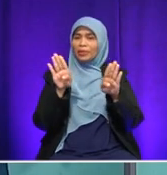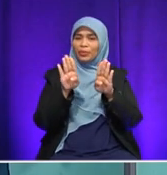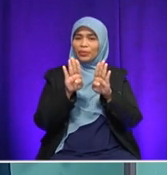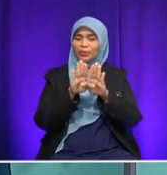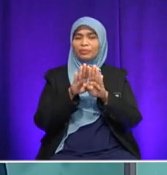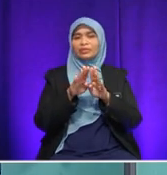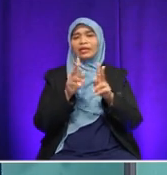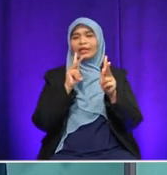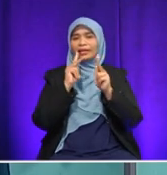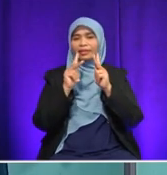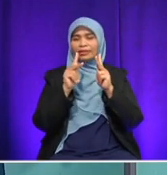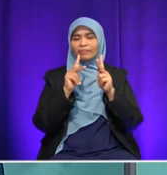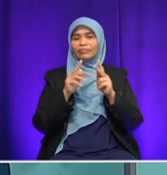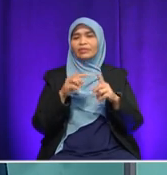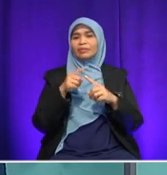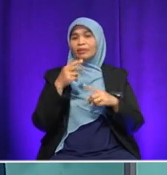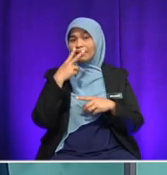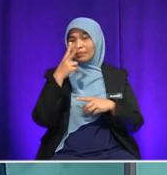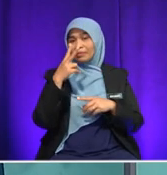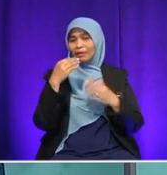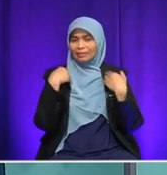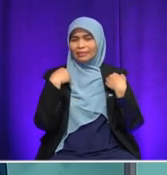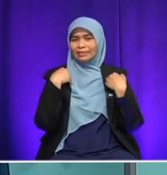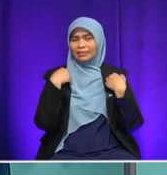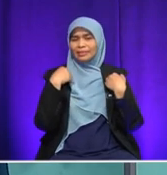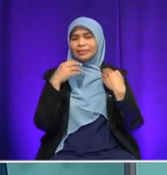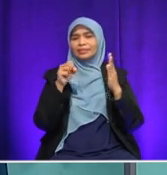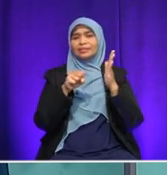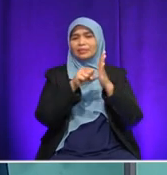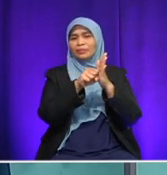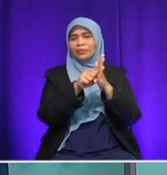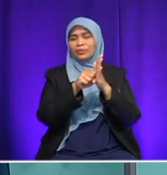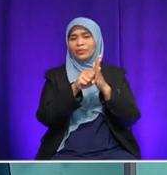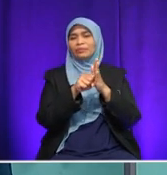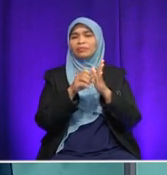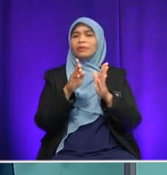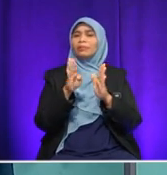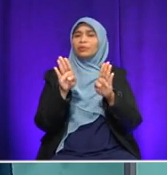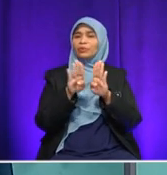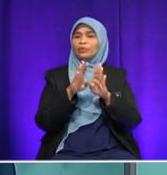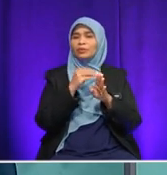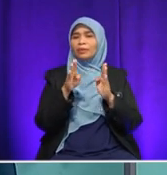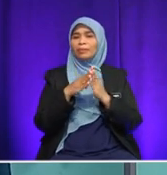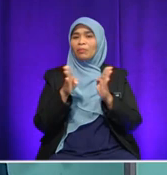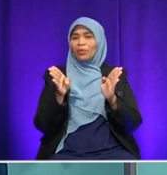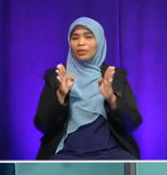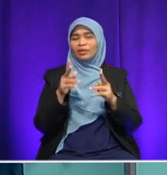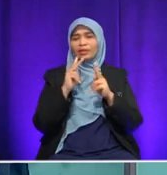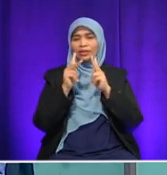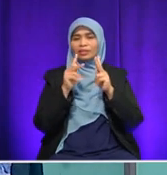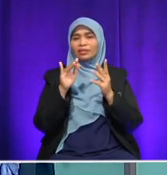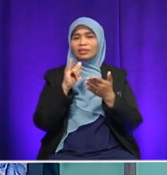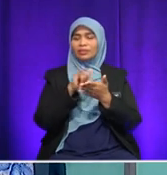Yep. Itulah dialog. Bila nampak je ada simbol penutup dan pembuka dan penutup kata, itu dipanggil dialog. Yep. Kalau